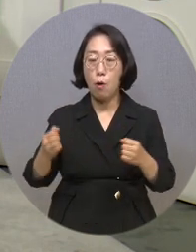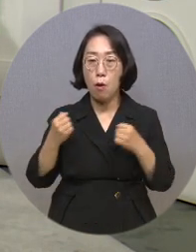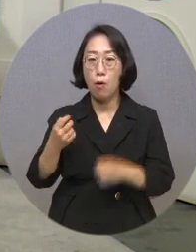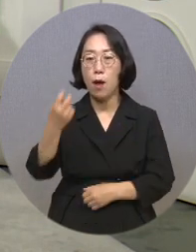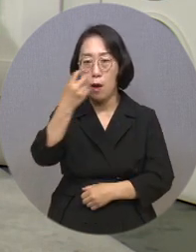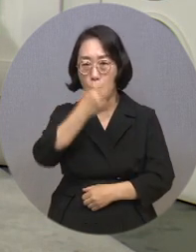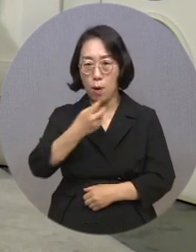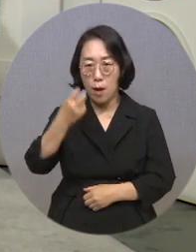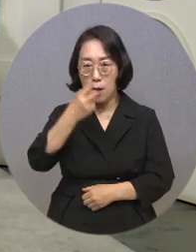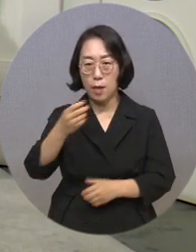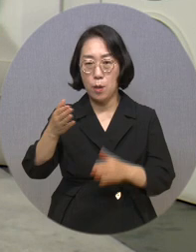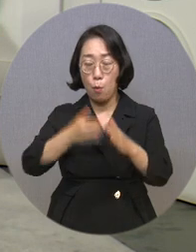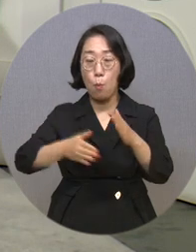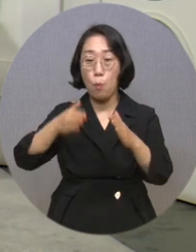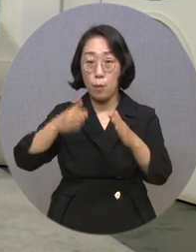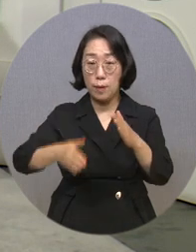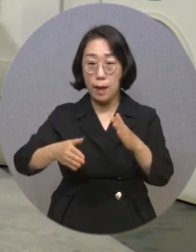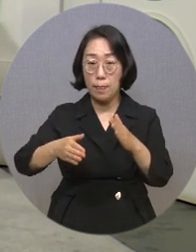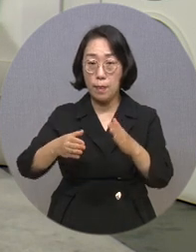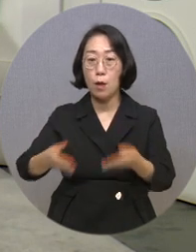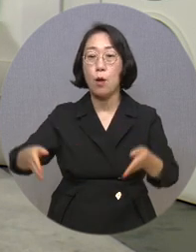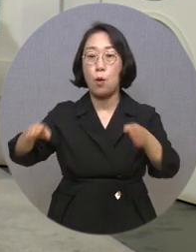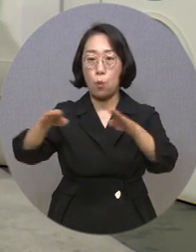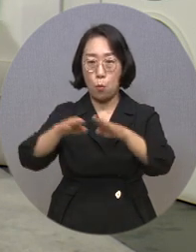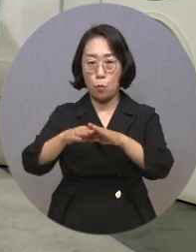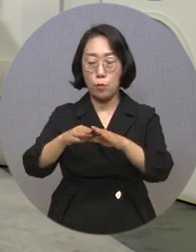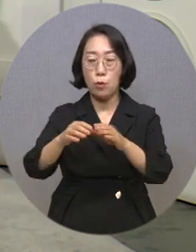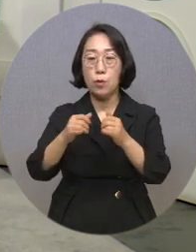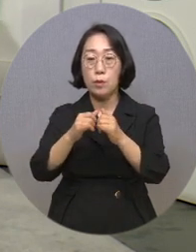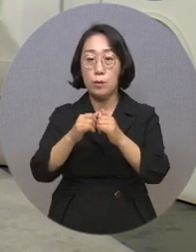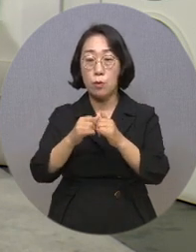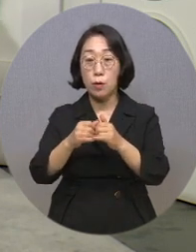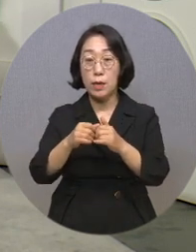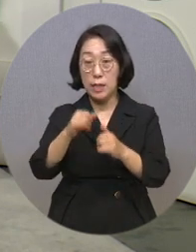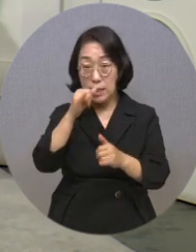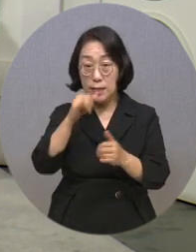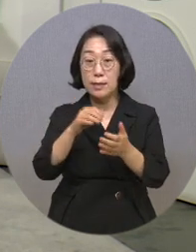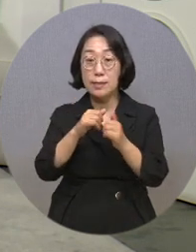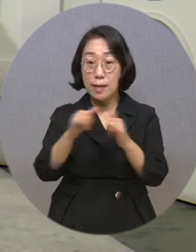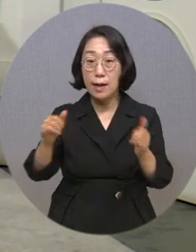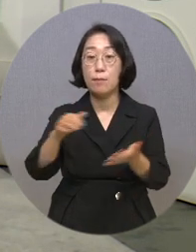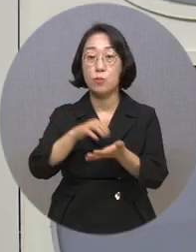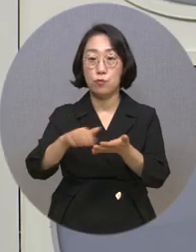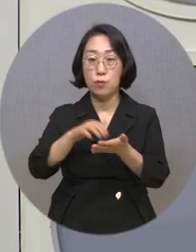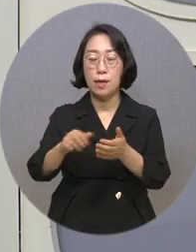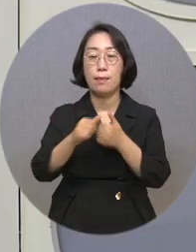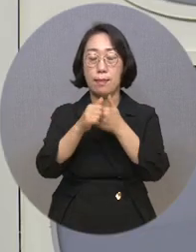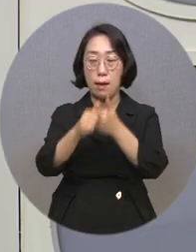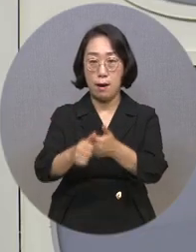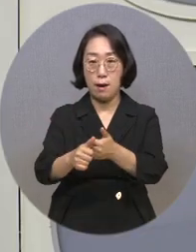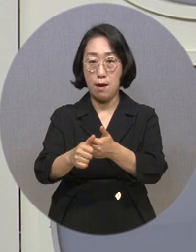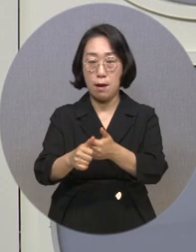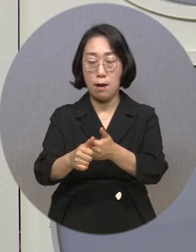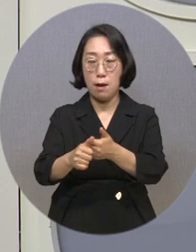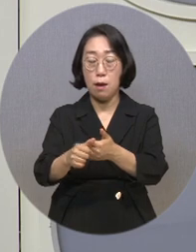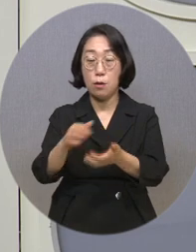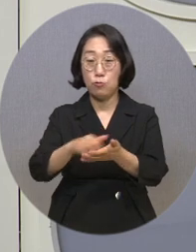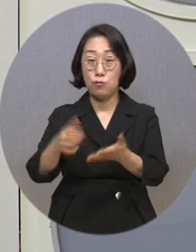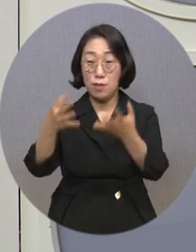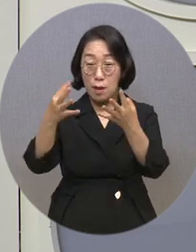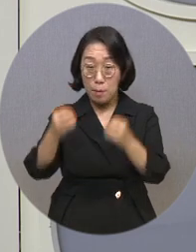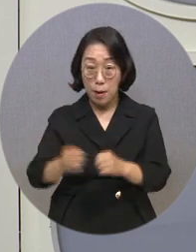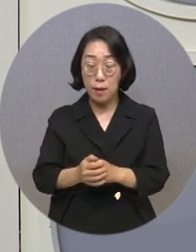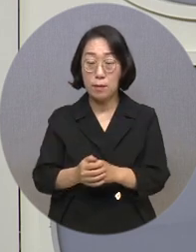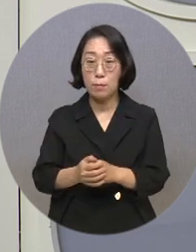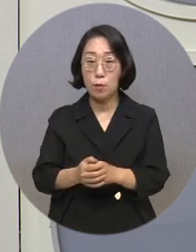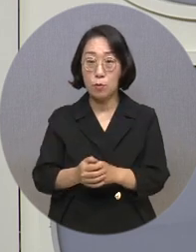해주는데 환자의 인원수에 따라서 지원을 받아요. 그래서 인원이 많아서 우리가 운영을 잘하면은